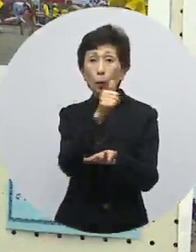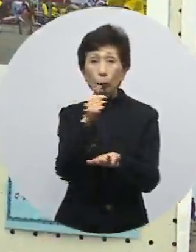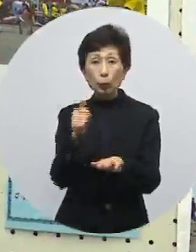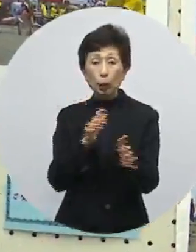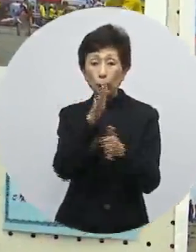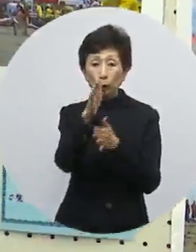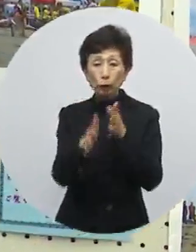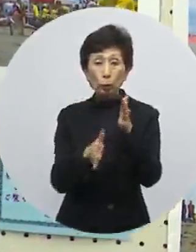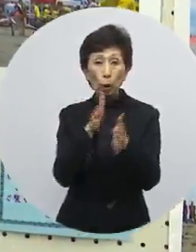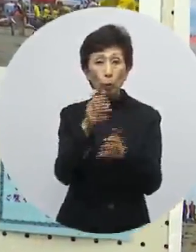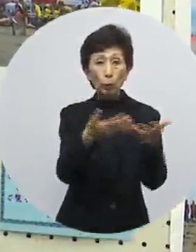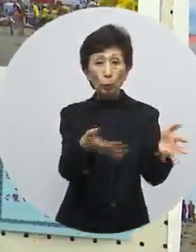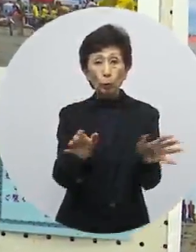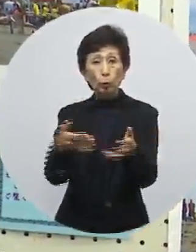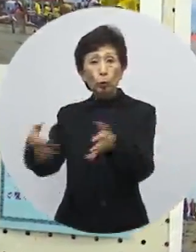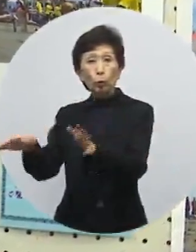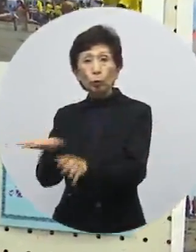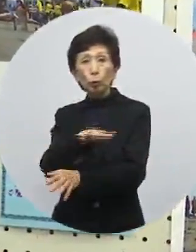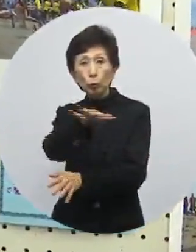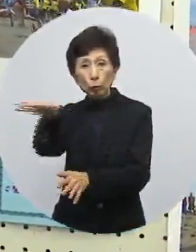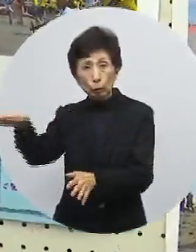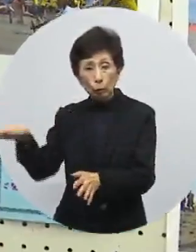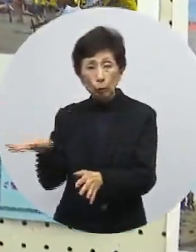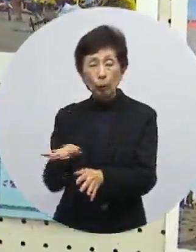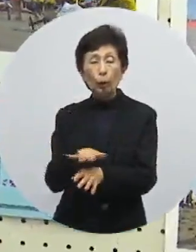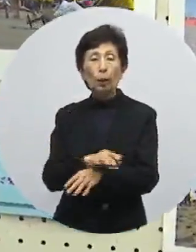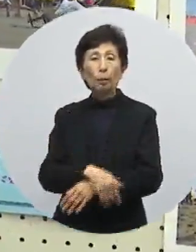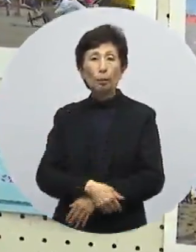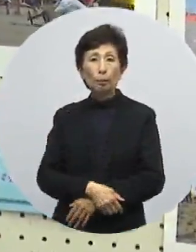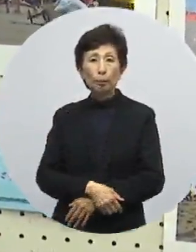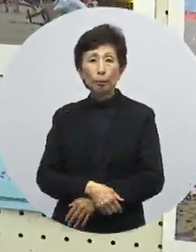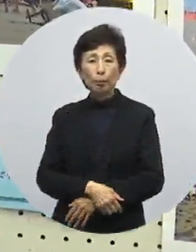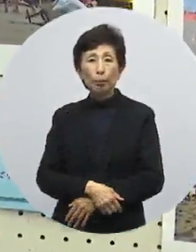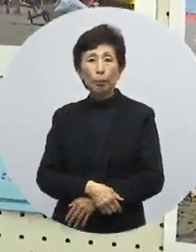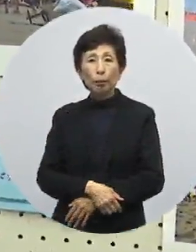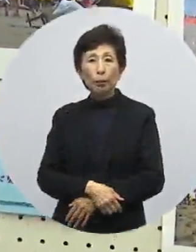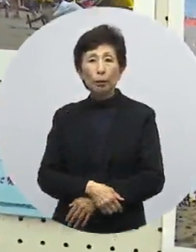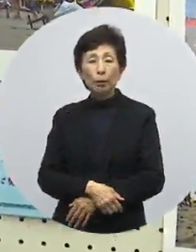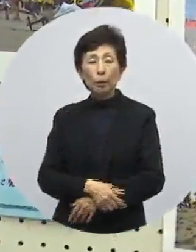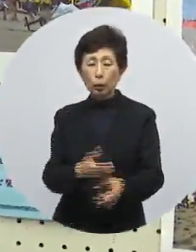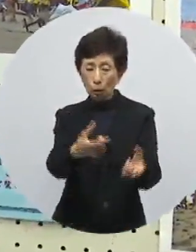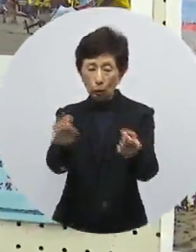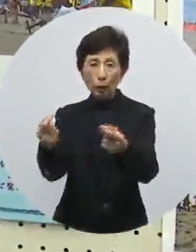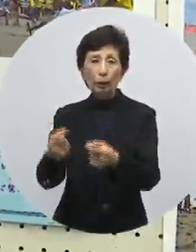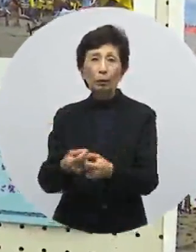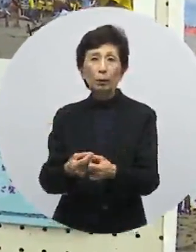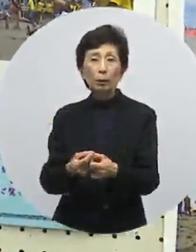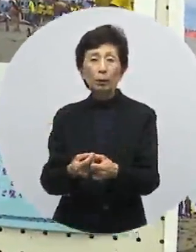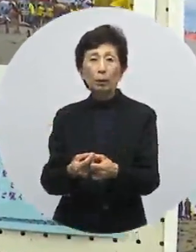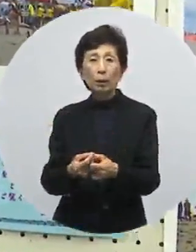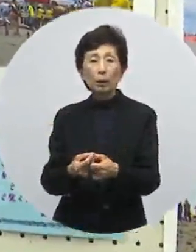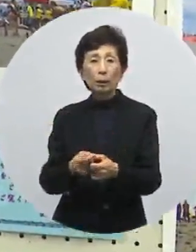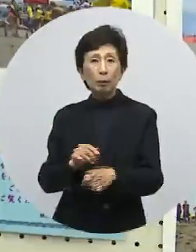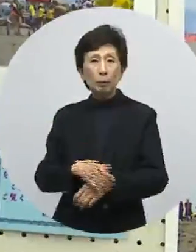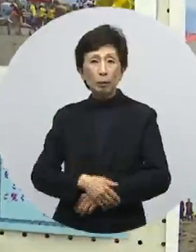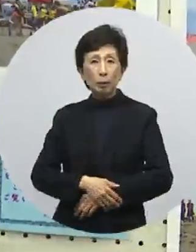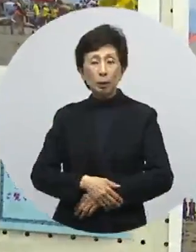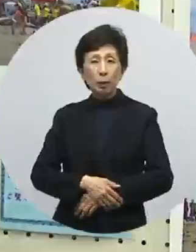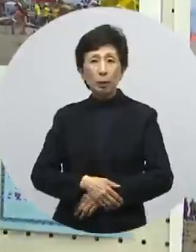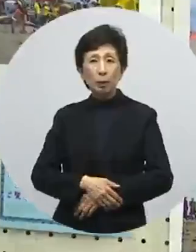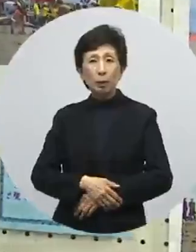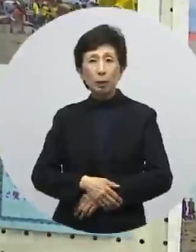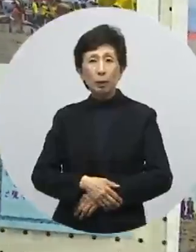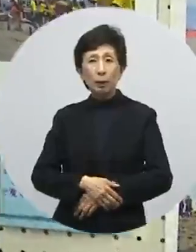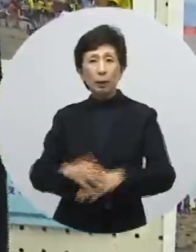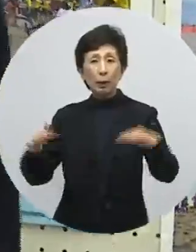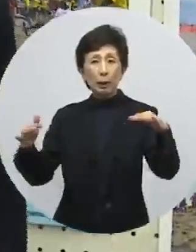ポーツグループ、これはですねの人たちはみんなつながってる一つの共通点はあるのは